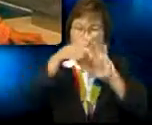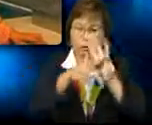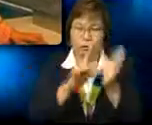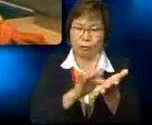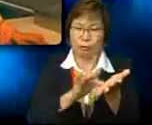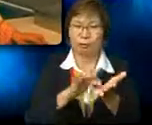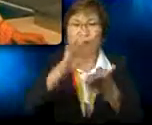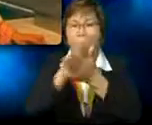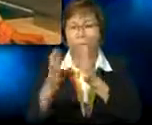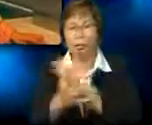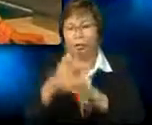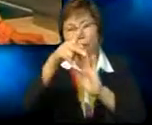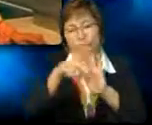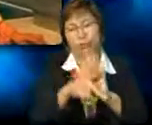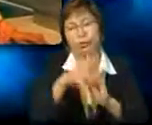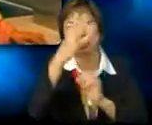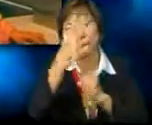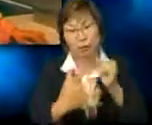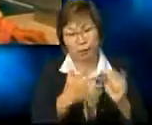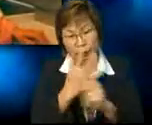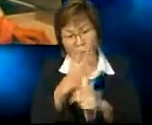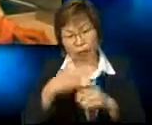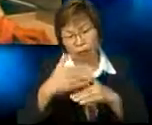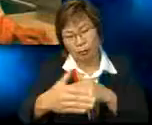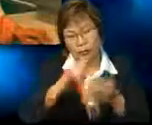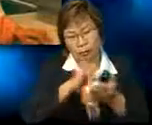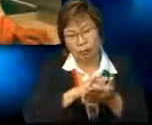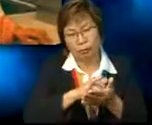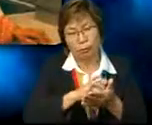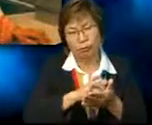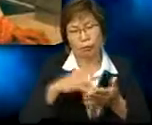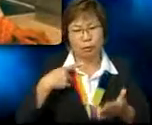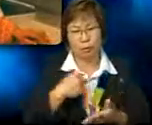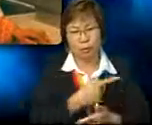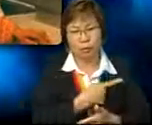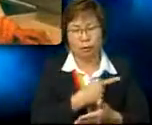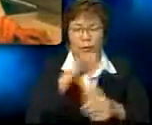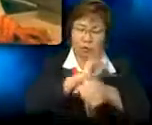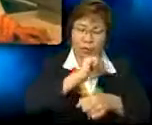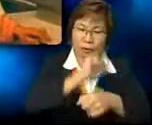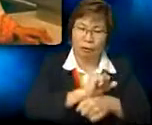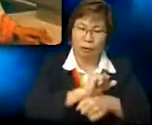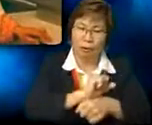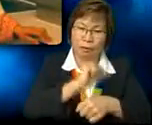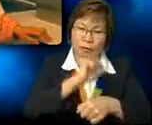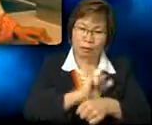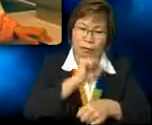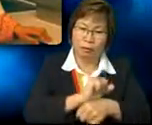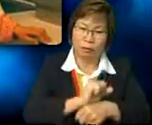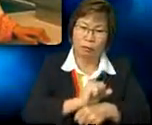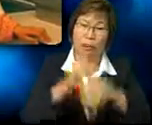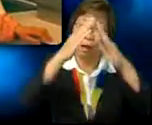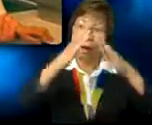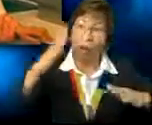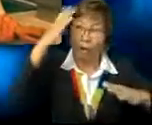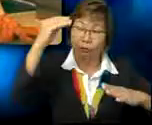perubatan. Jadi kursus tu selama 5 tahun dan selepas kursus tu kita bekerja sebagai